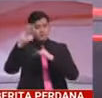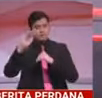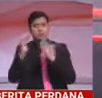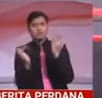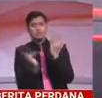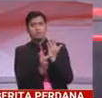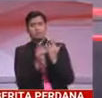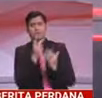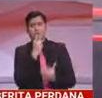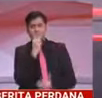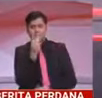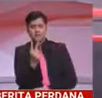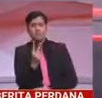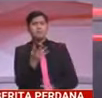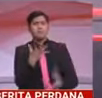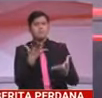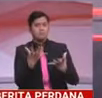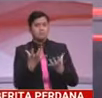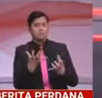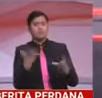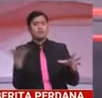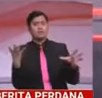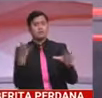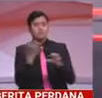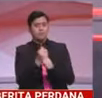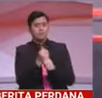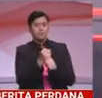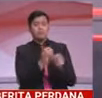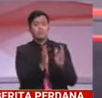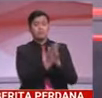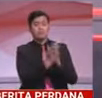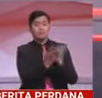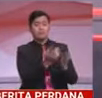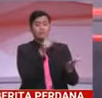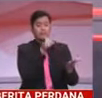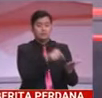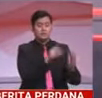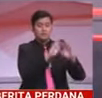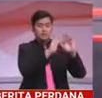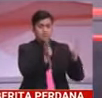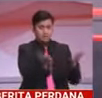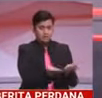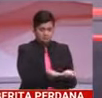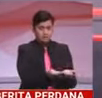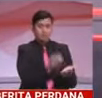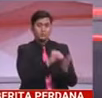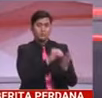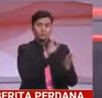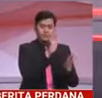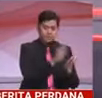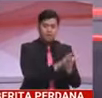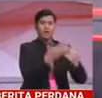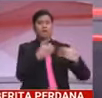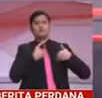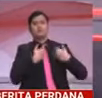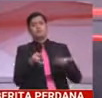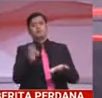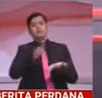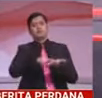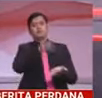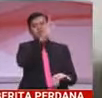memastikan misinya mencatat nama dalam Guinness World Record JD biar pada 18 November ini disahkan secara resmi